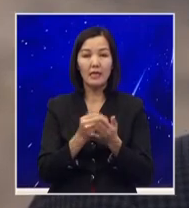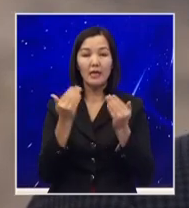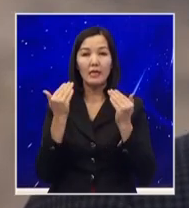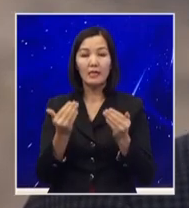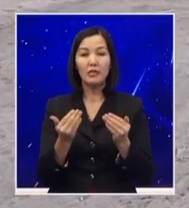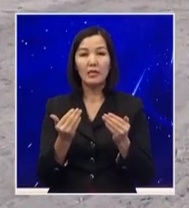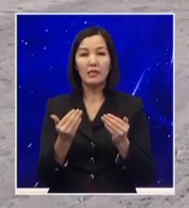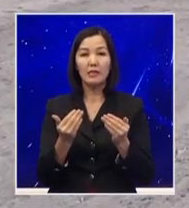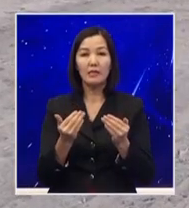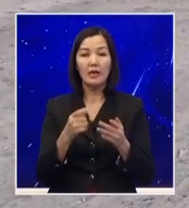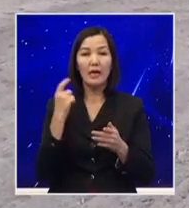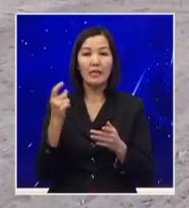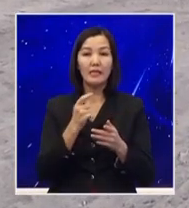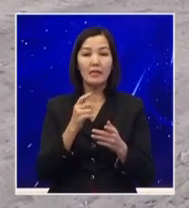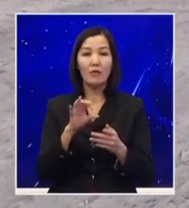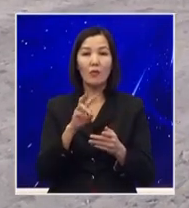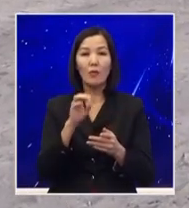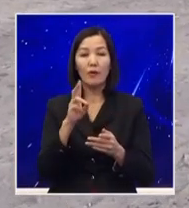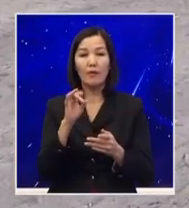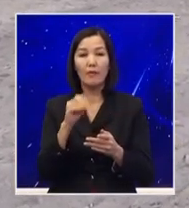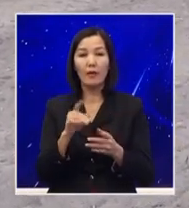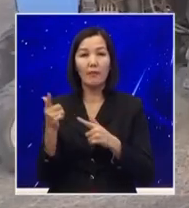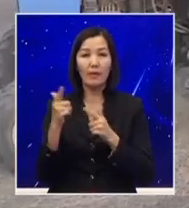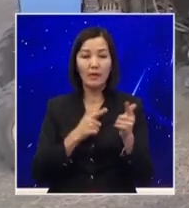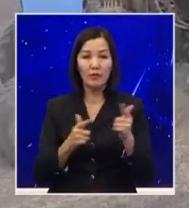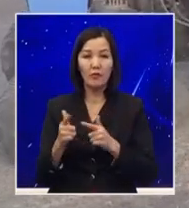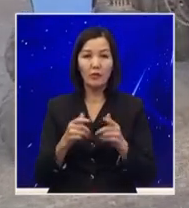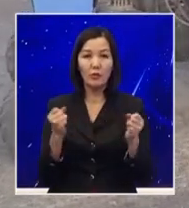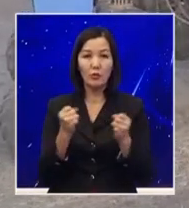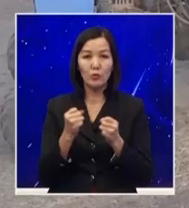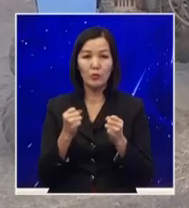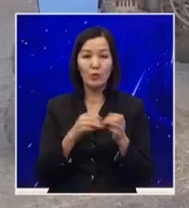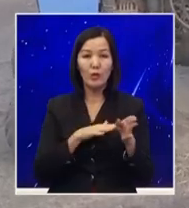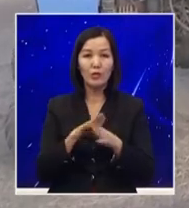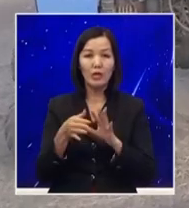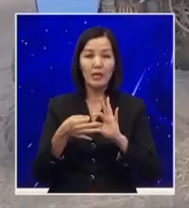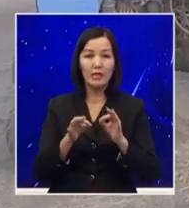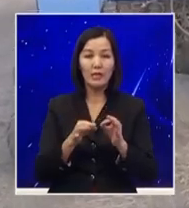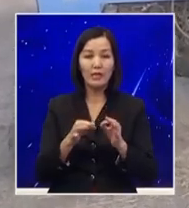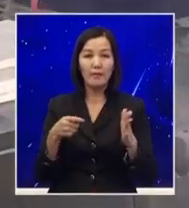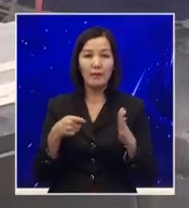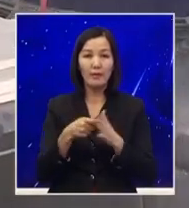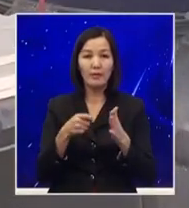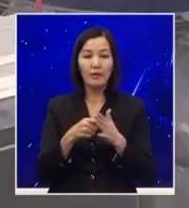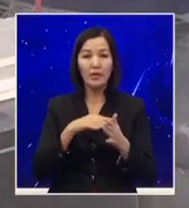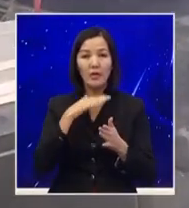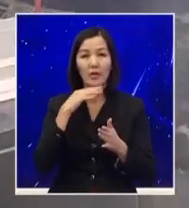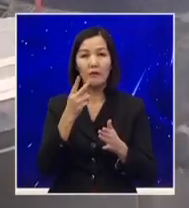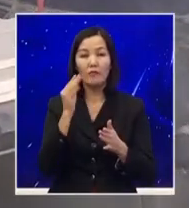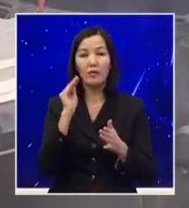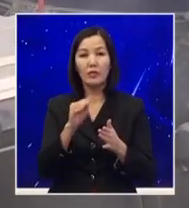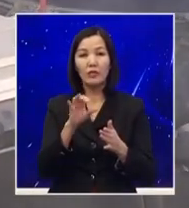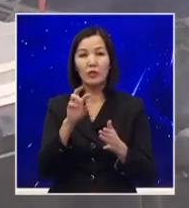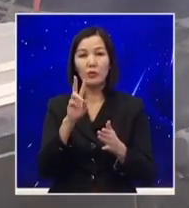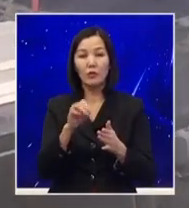зиме. Хозяйство Омирбека Ахметова подготовилось к холодному времени года основательно. На весь зимний сезон припасено свыше 2000 тонн сена